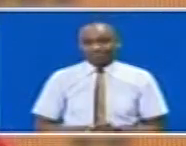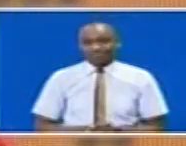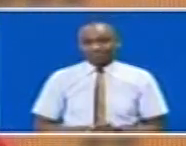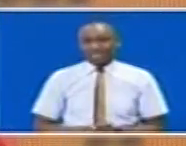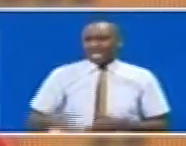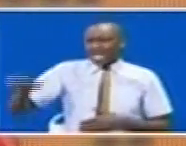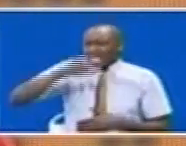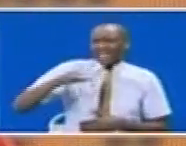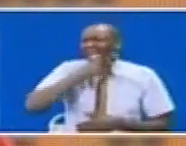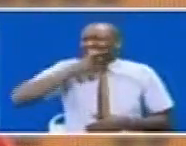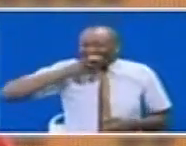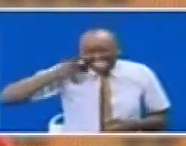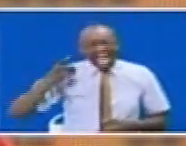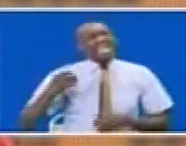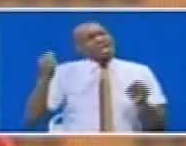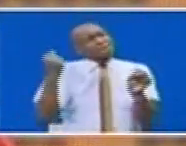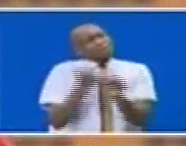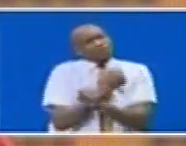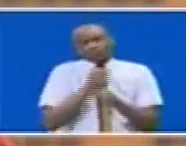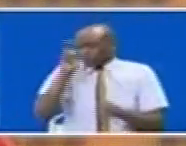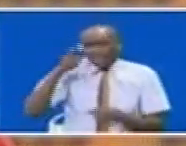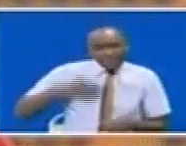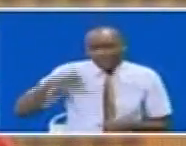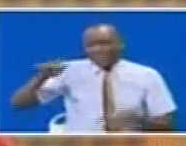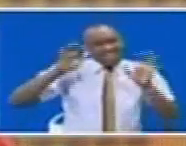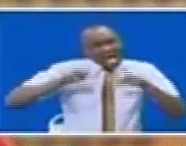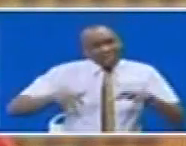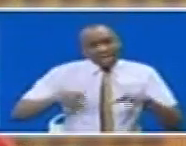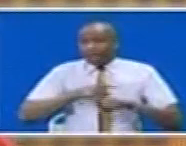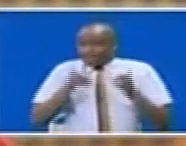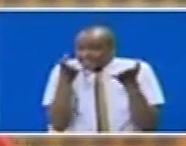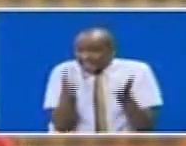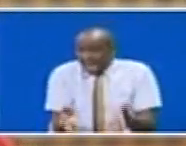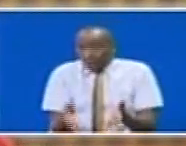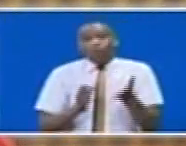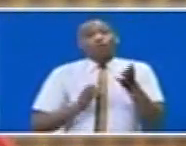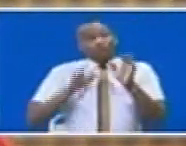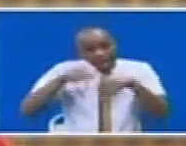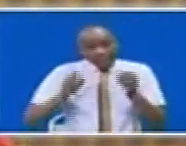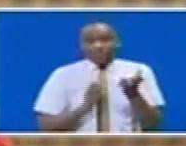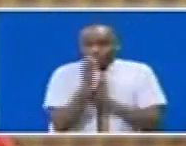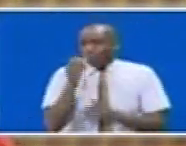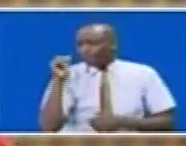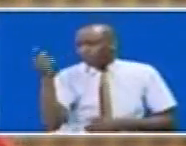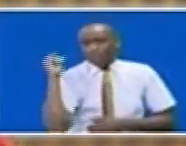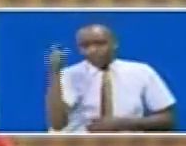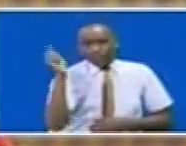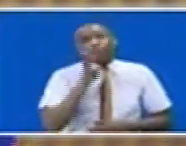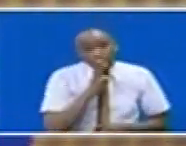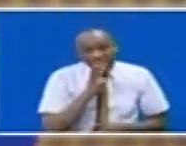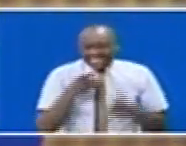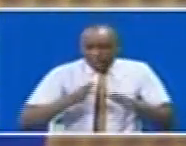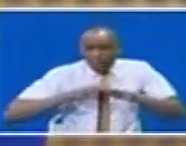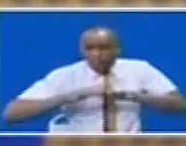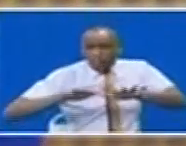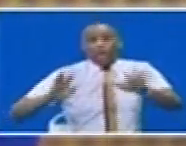Ni eneo kame na huwa nadra kuona yeyote akijishughulisha na kilimo, lakini ukulima kupitia unyunyiziaji maji mashamba umeanza kuenea katika